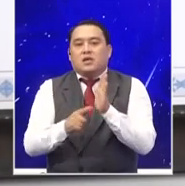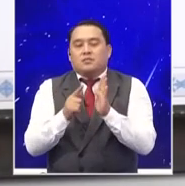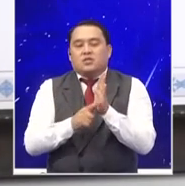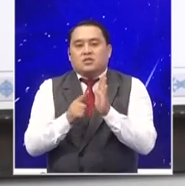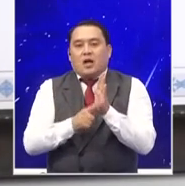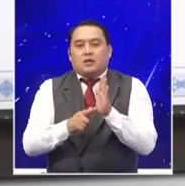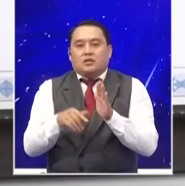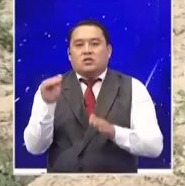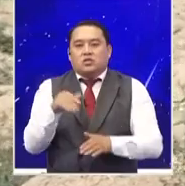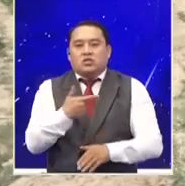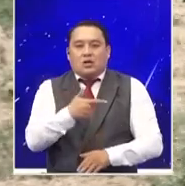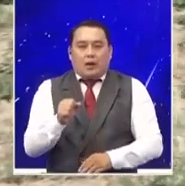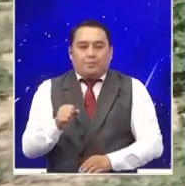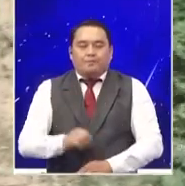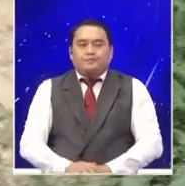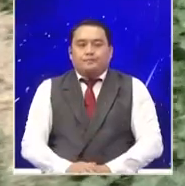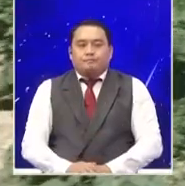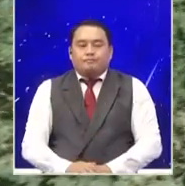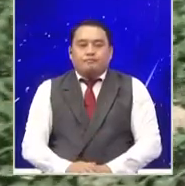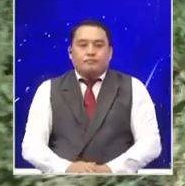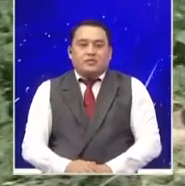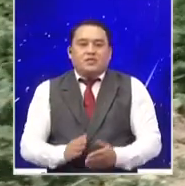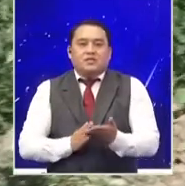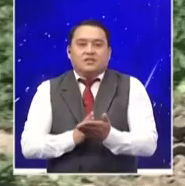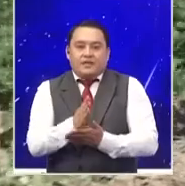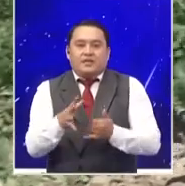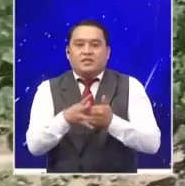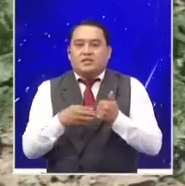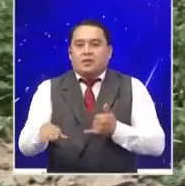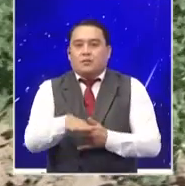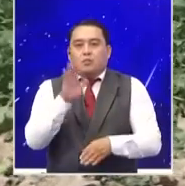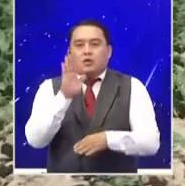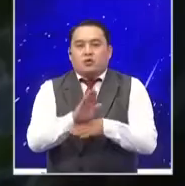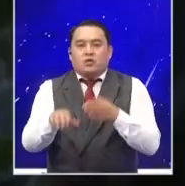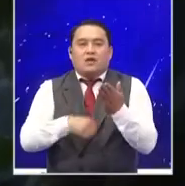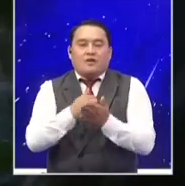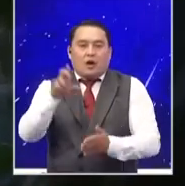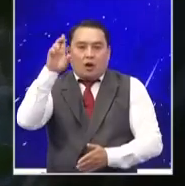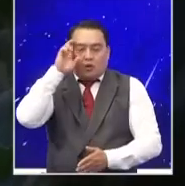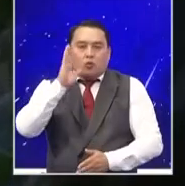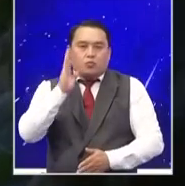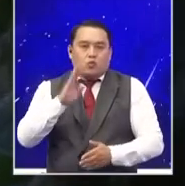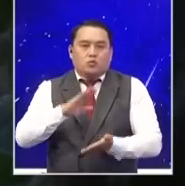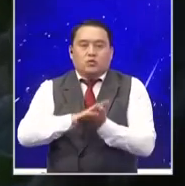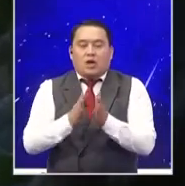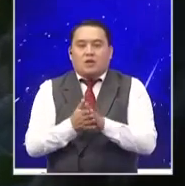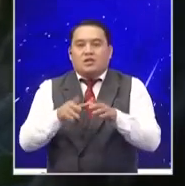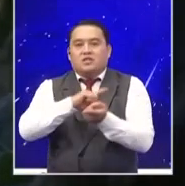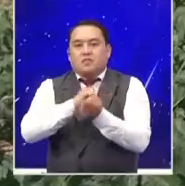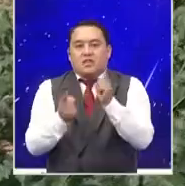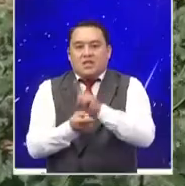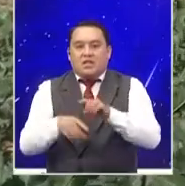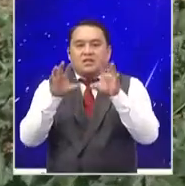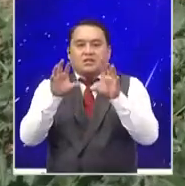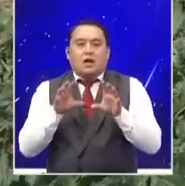около 70 тысяч гектаров. Наряду с цифровизацией в сфере земельных отношений по поручению главы государства ожидается ряд законодательных реформ. Так,